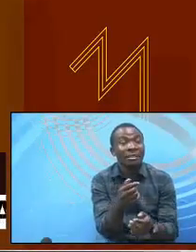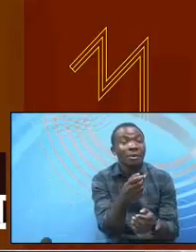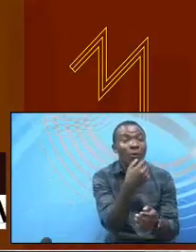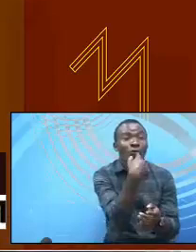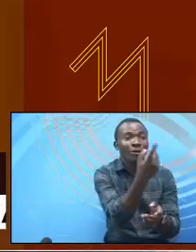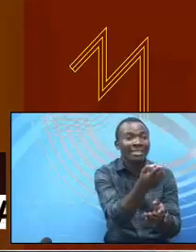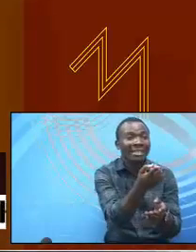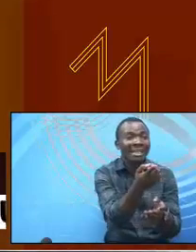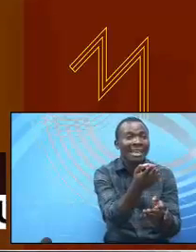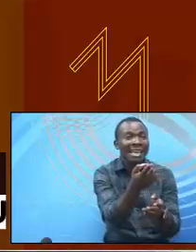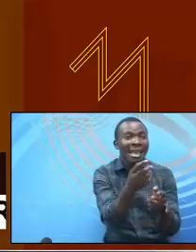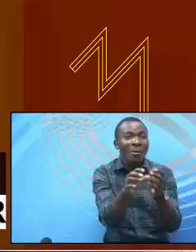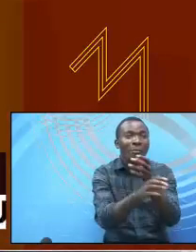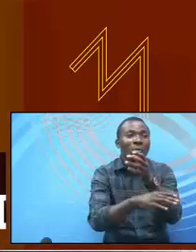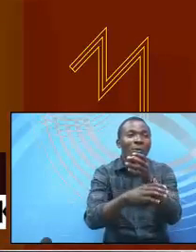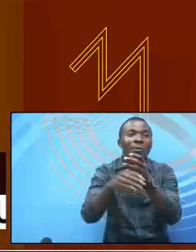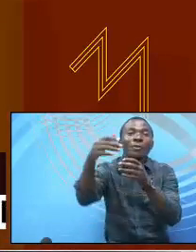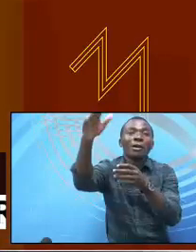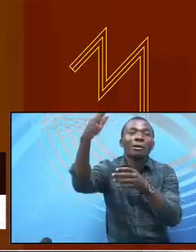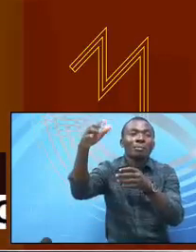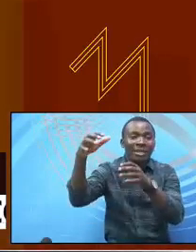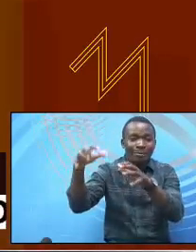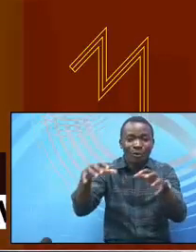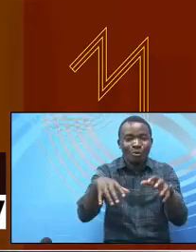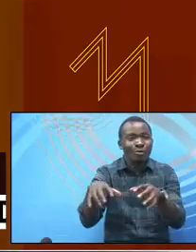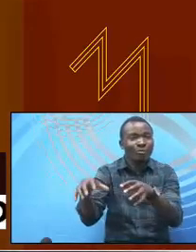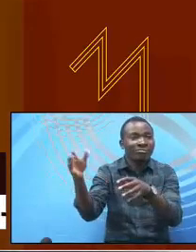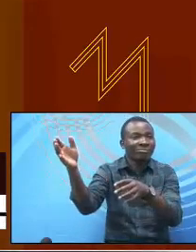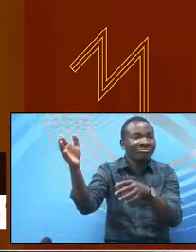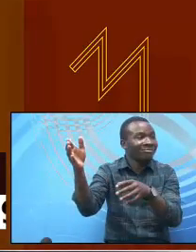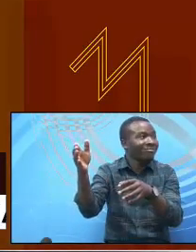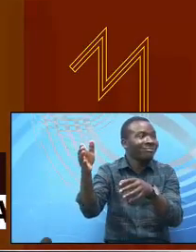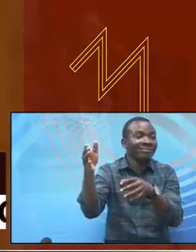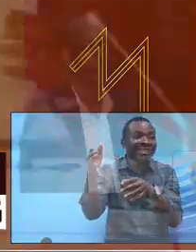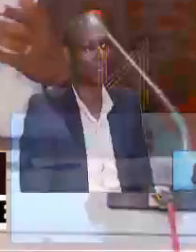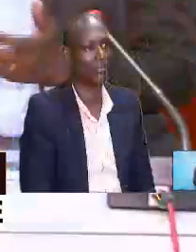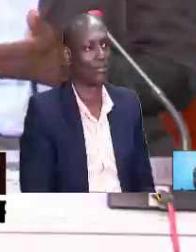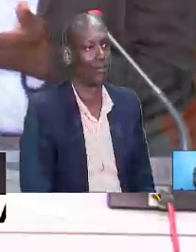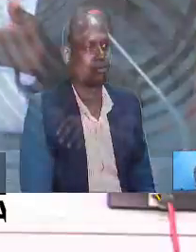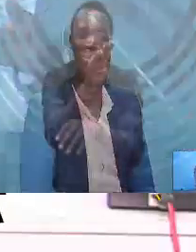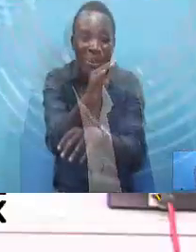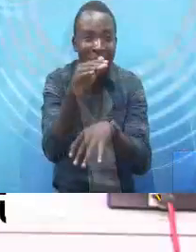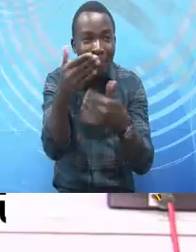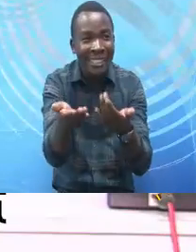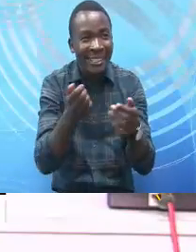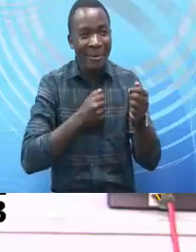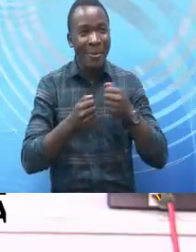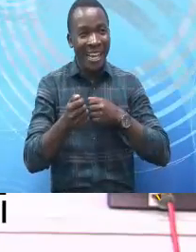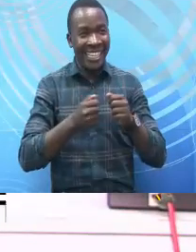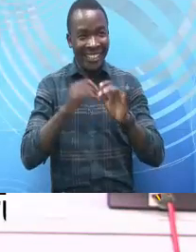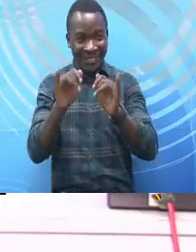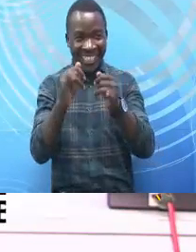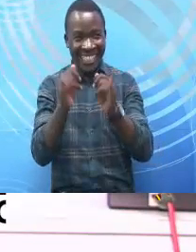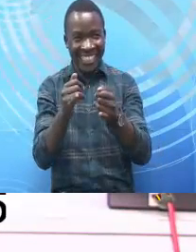Uvuze mu bihugu byo hirya y'u Rwanda, mpita nshaka kukubaza iki ngiki. mu Rwanda